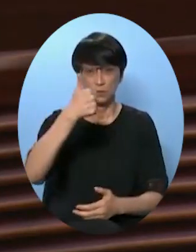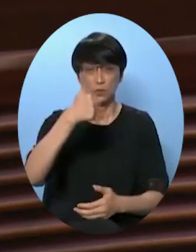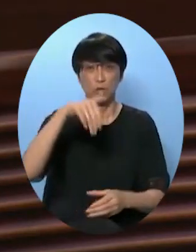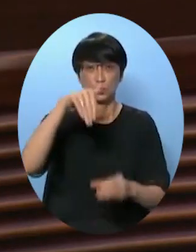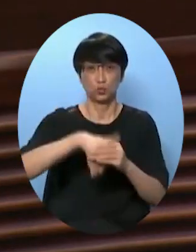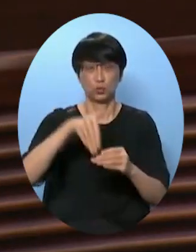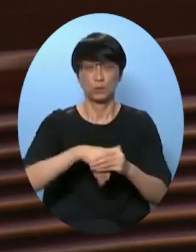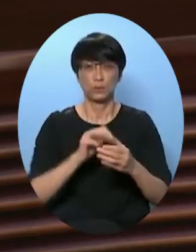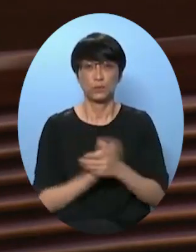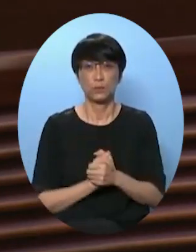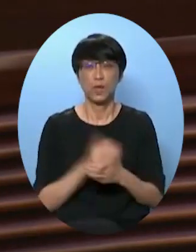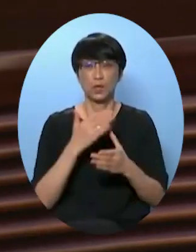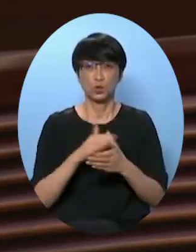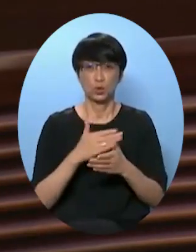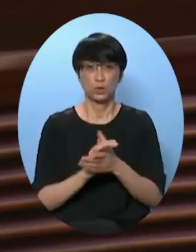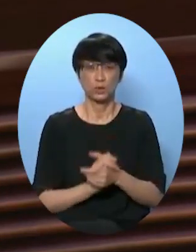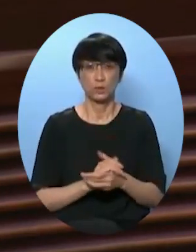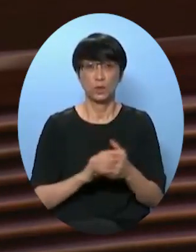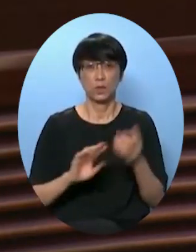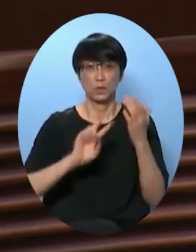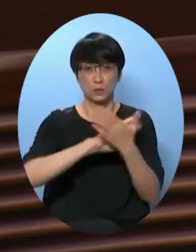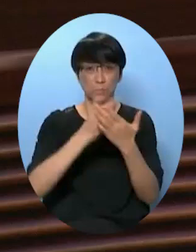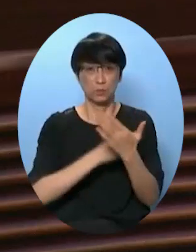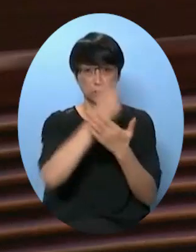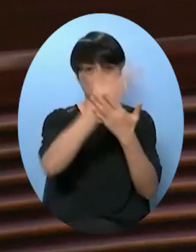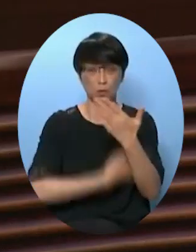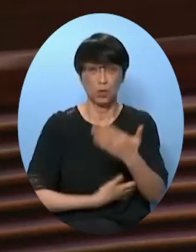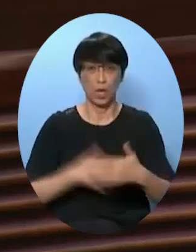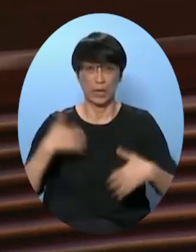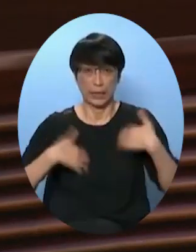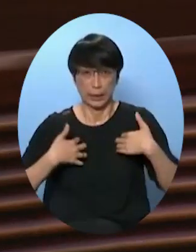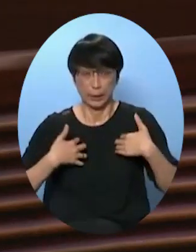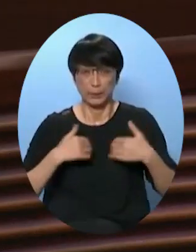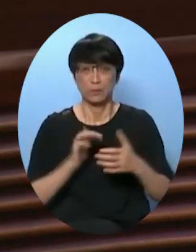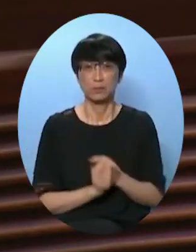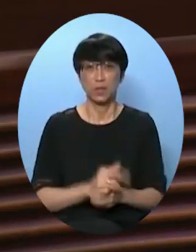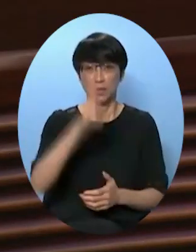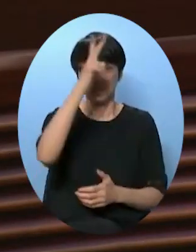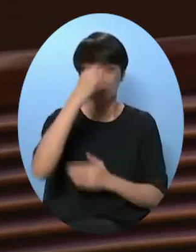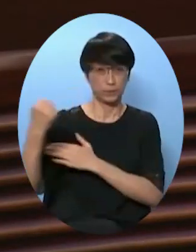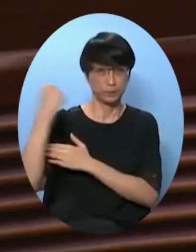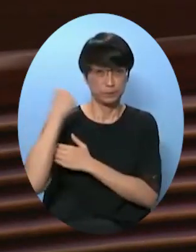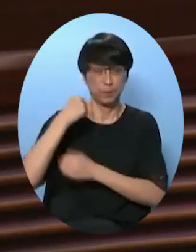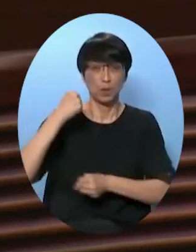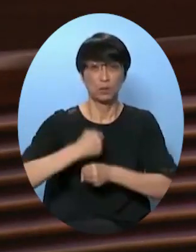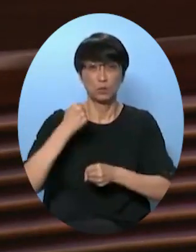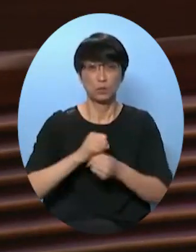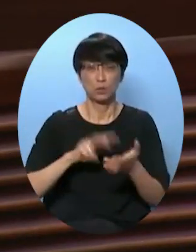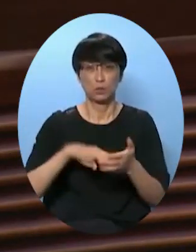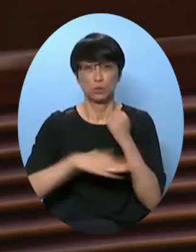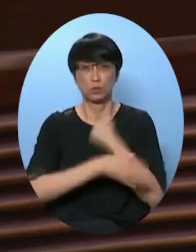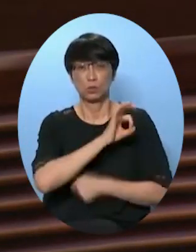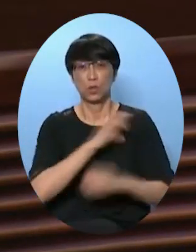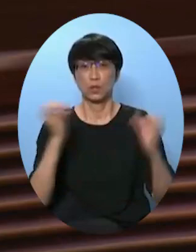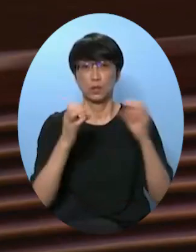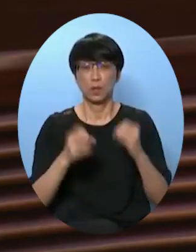舉。因此修例的工作十分緊迫，政府會全力以赴配合立法會的審議